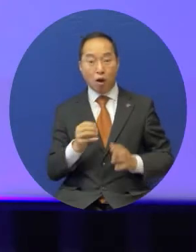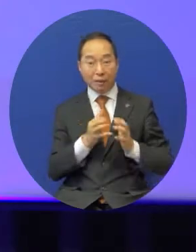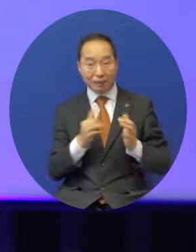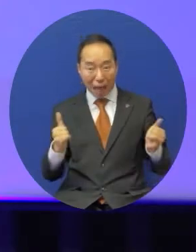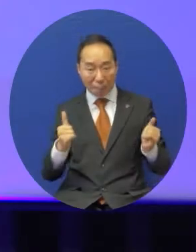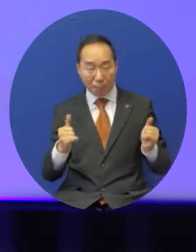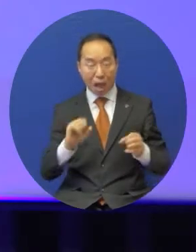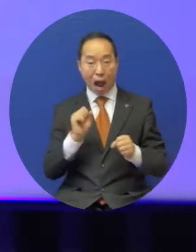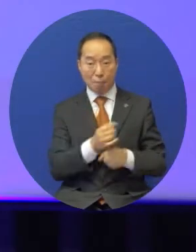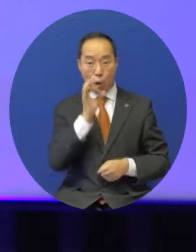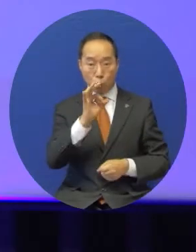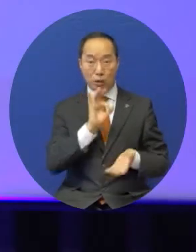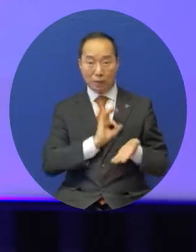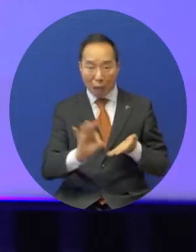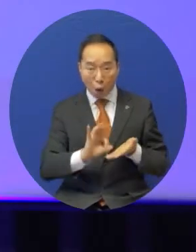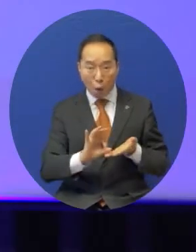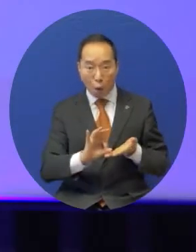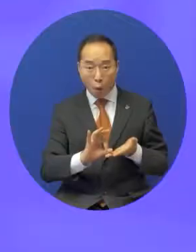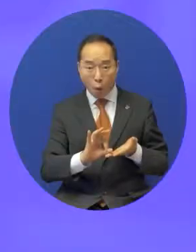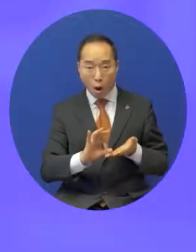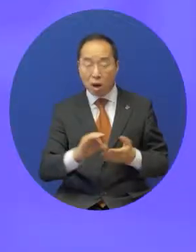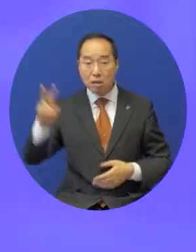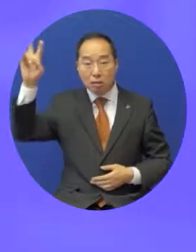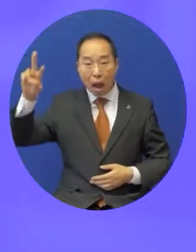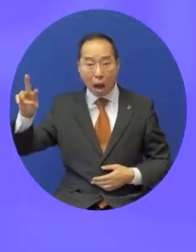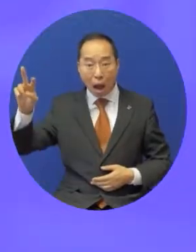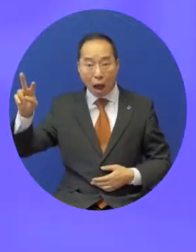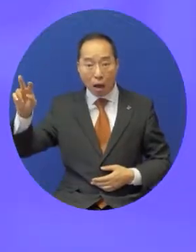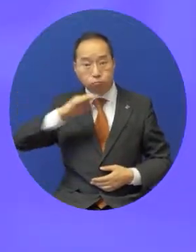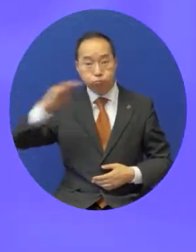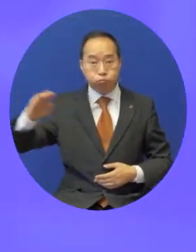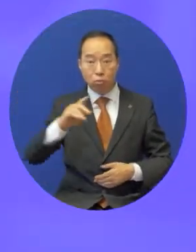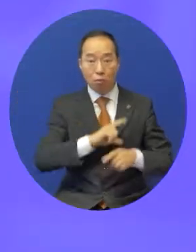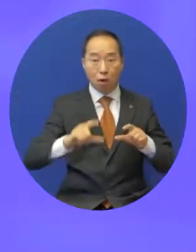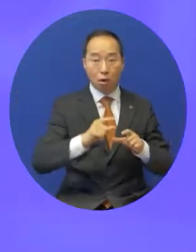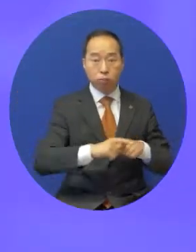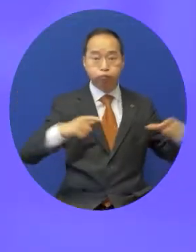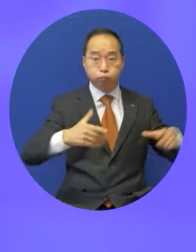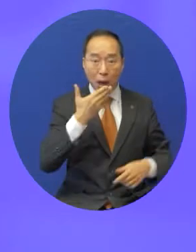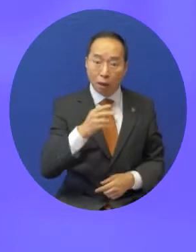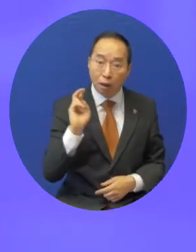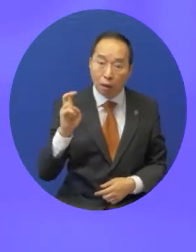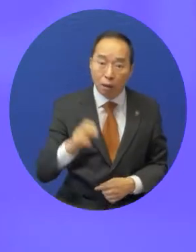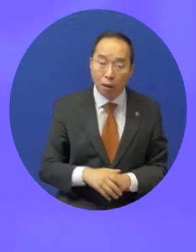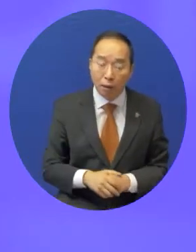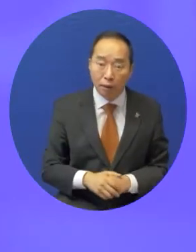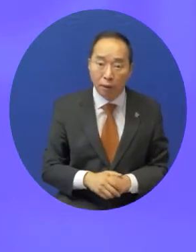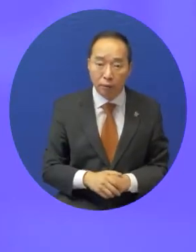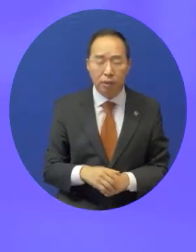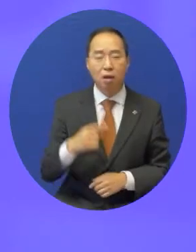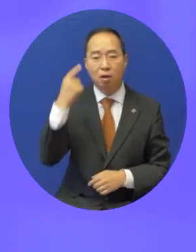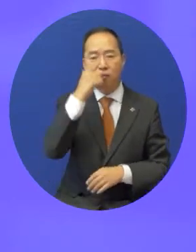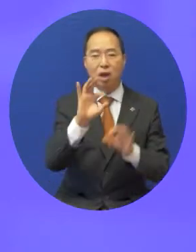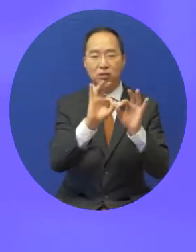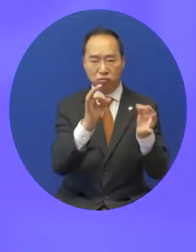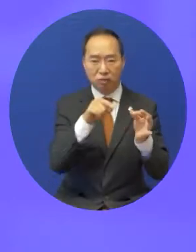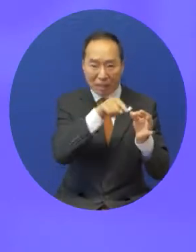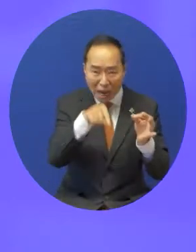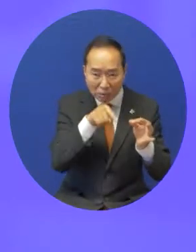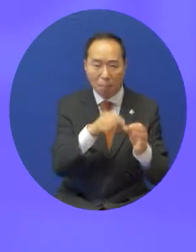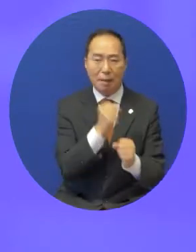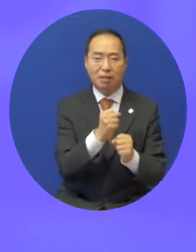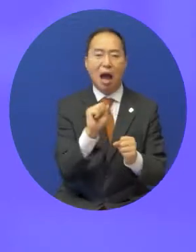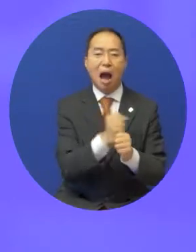만약 사용되고 결제가 된다 그러면 굉장한 일이 일어나게 되는 거죠. 그러니까 이 페이스북이